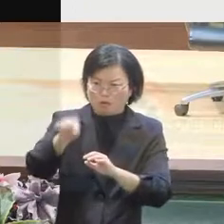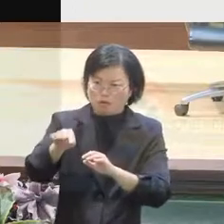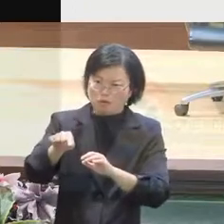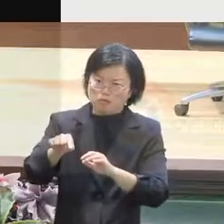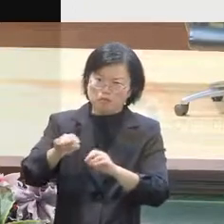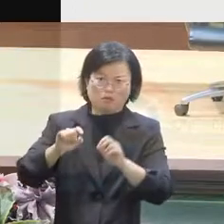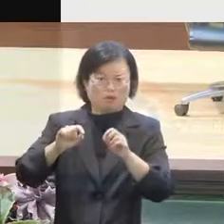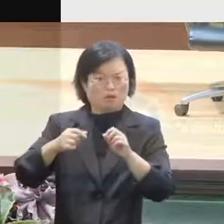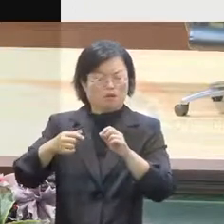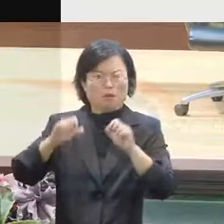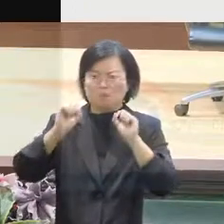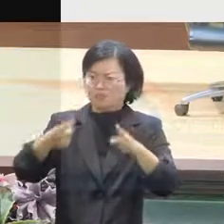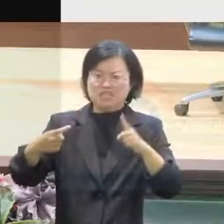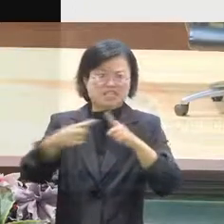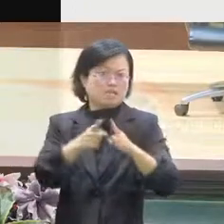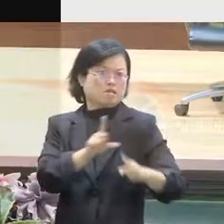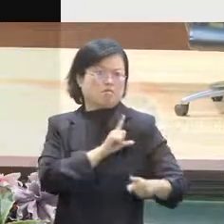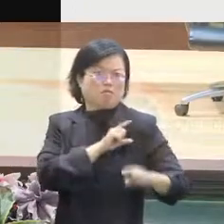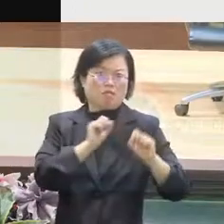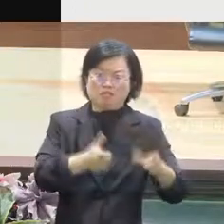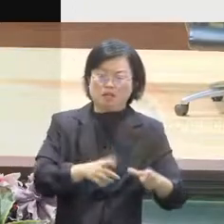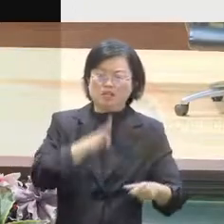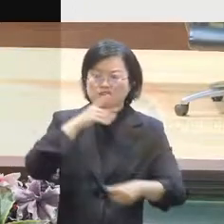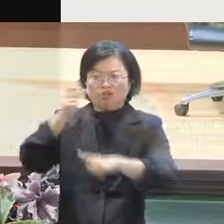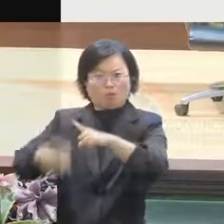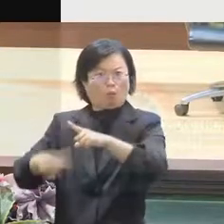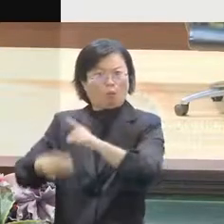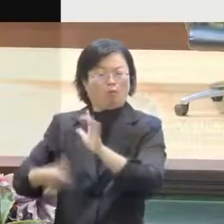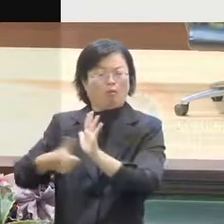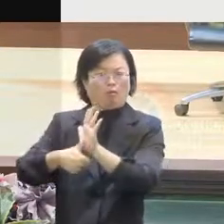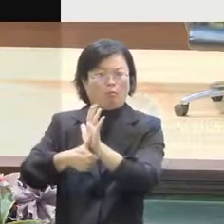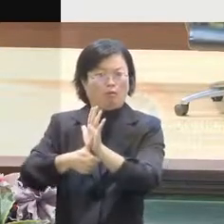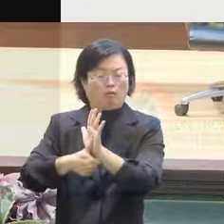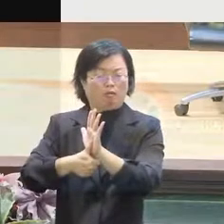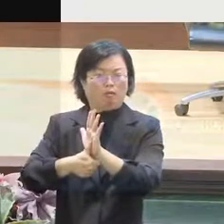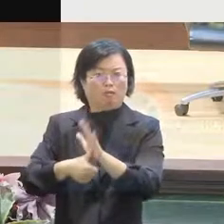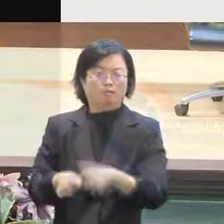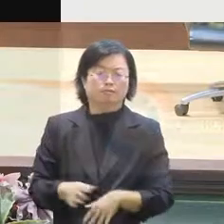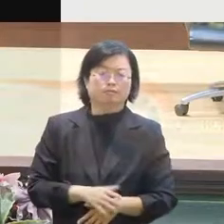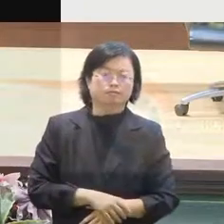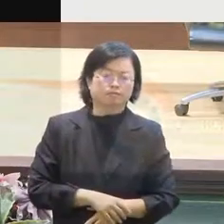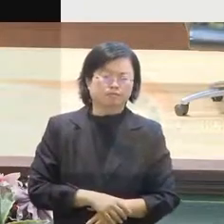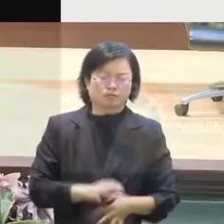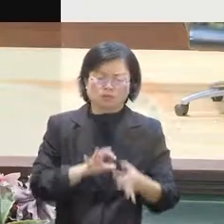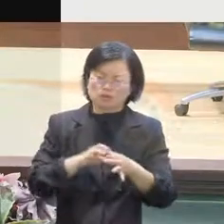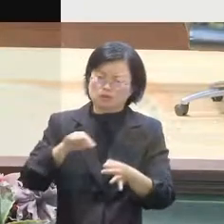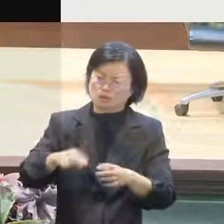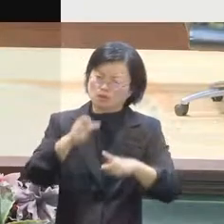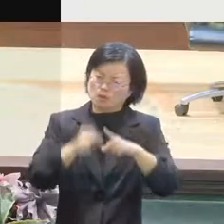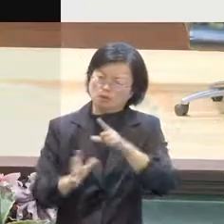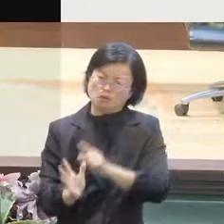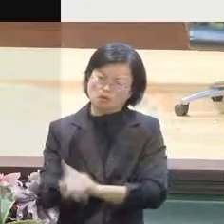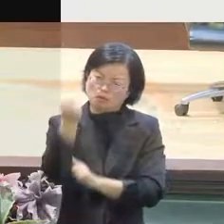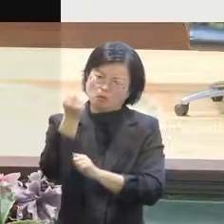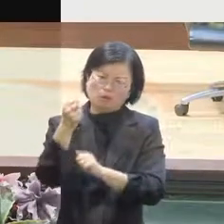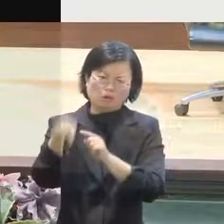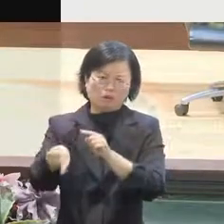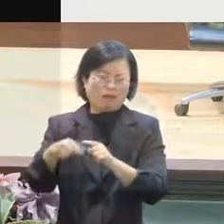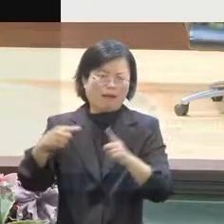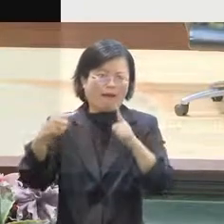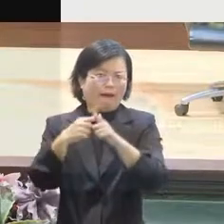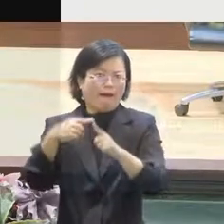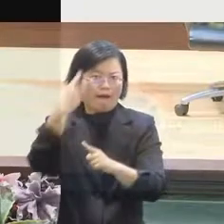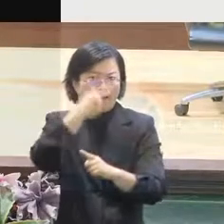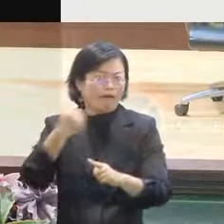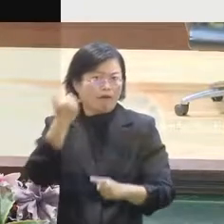司。那所以其实很多公司是他们的所有权呢是层层嵌套，你没有办法真正的知道是谁。那